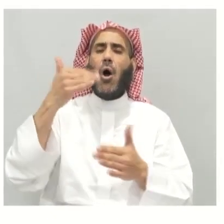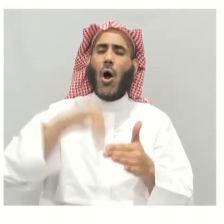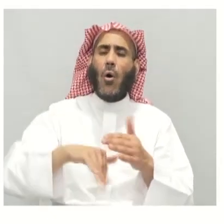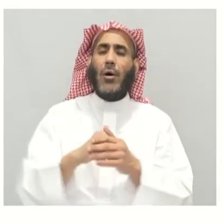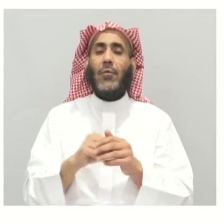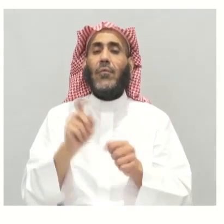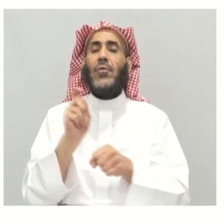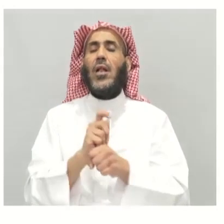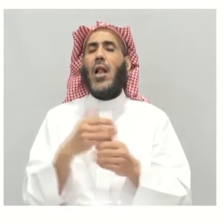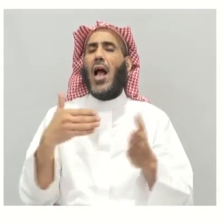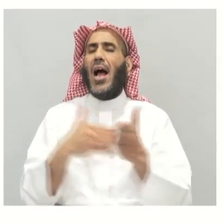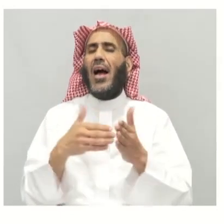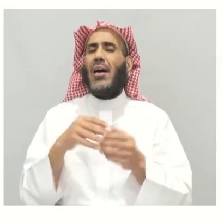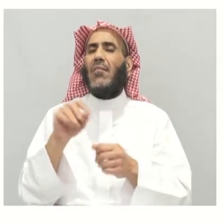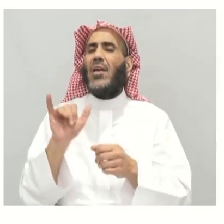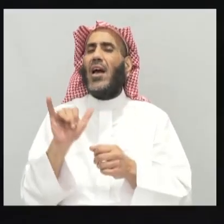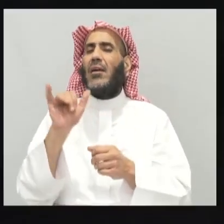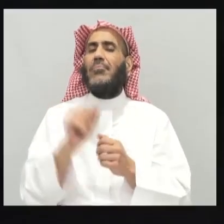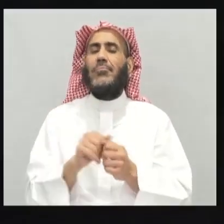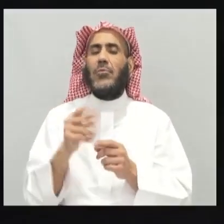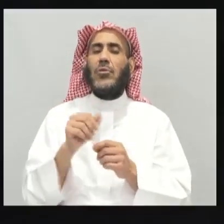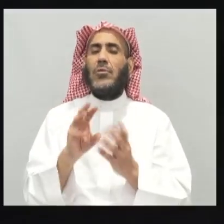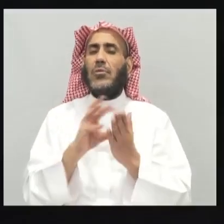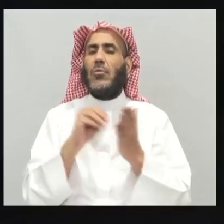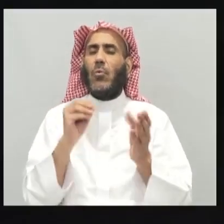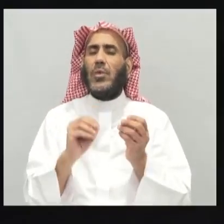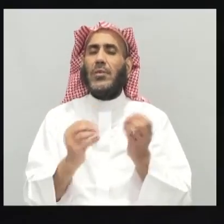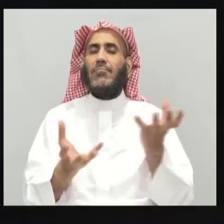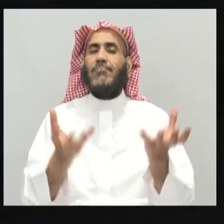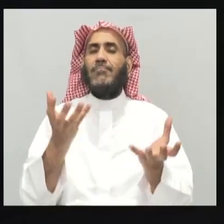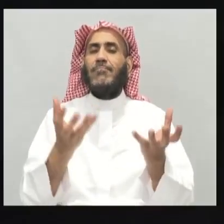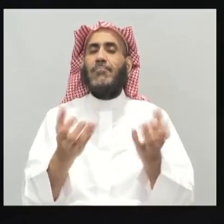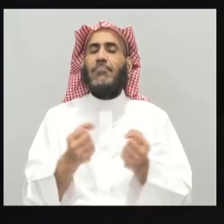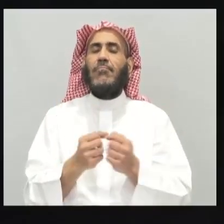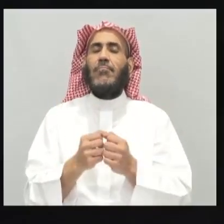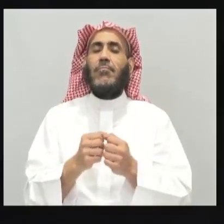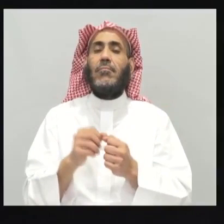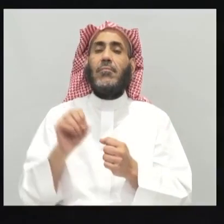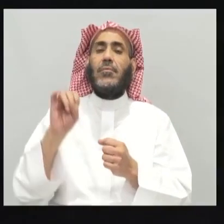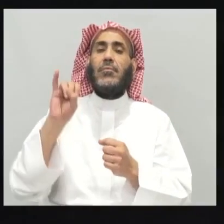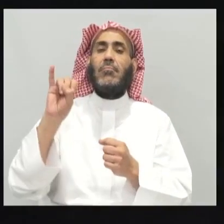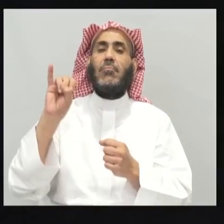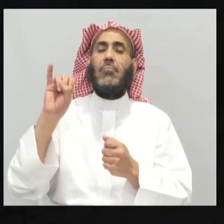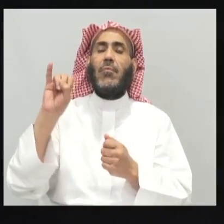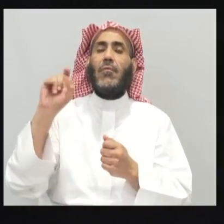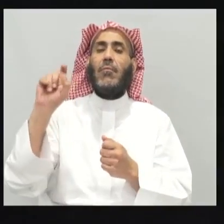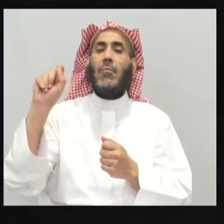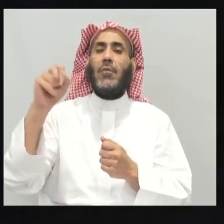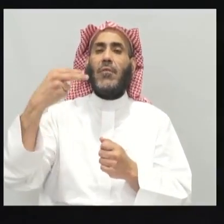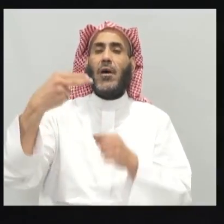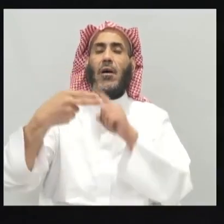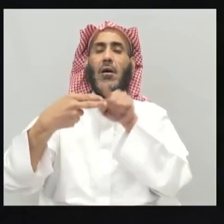أحسنتم معتل الآخر، لذلك صغناه على وزن، أحسنتم، إذن صغناه على وزن